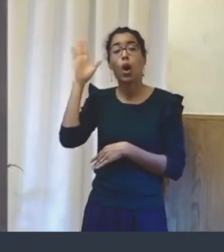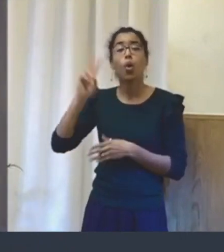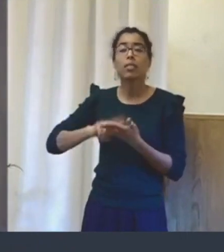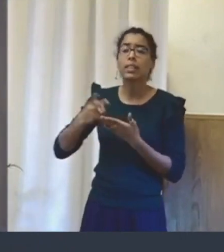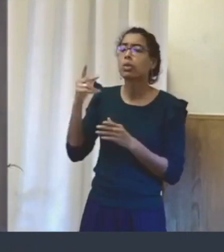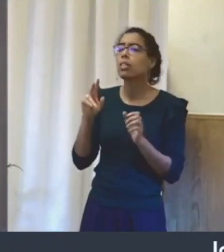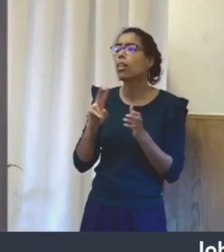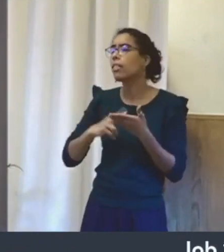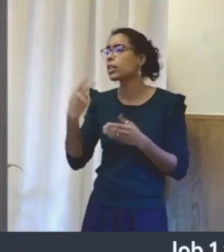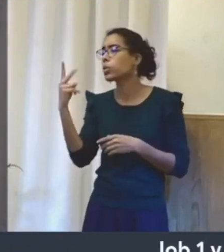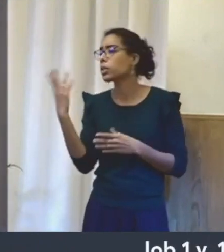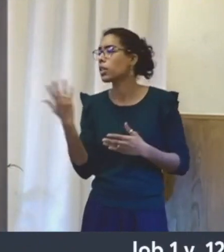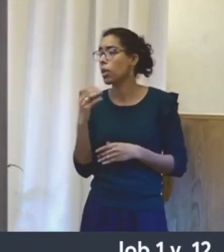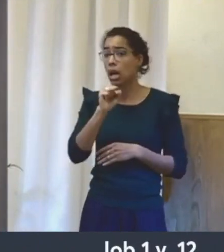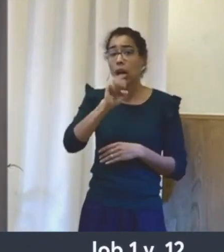Quelle version ça?